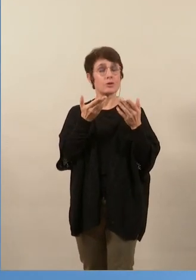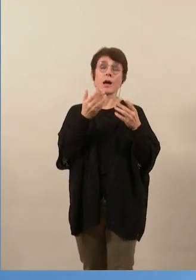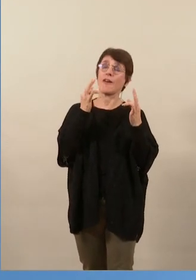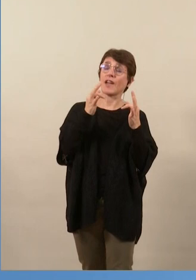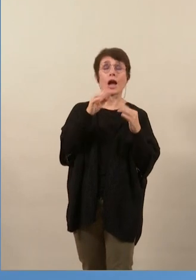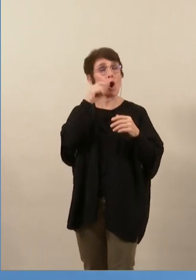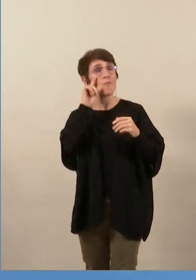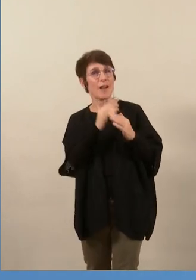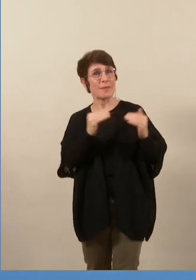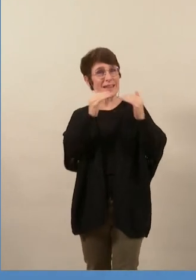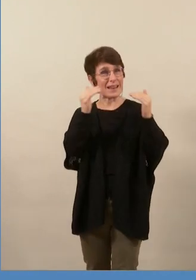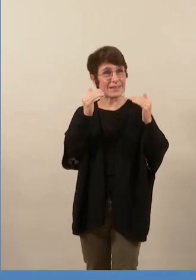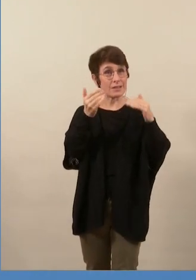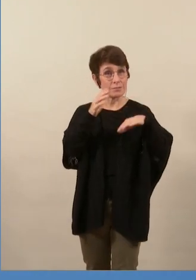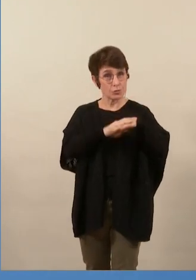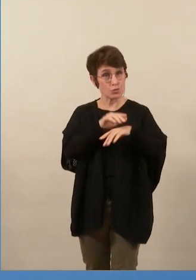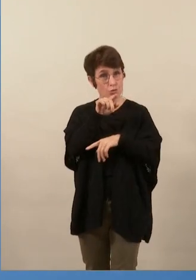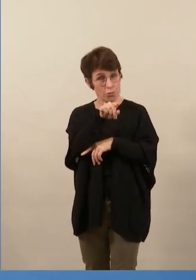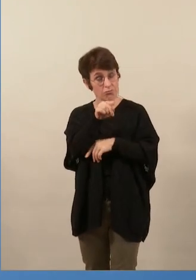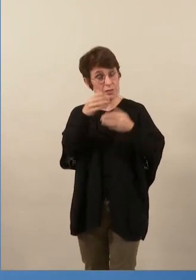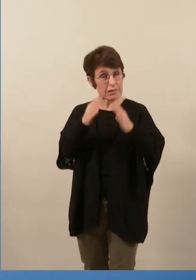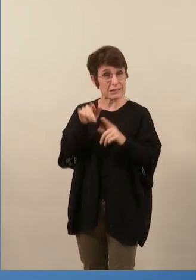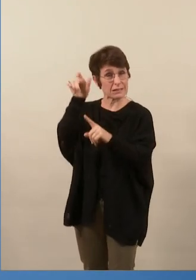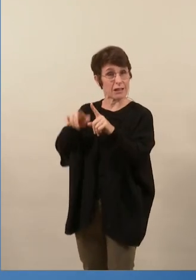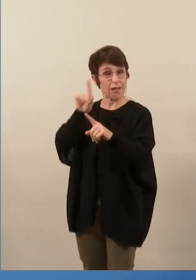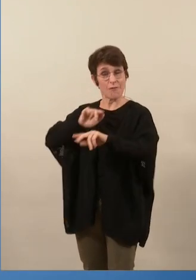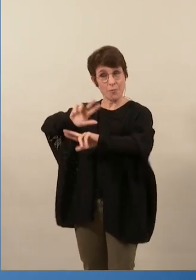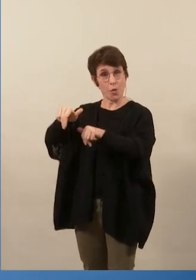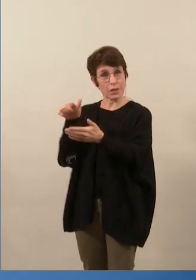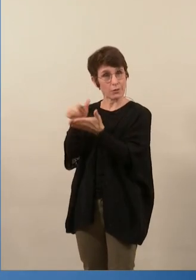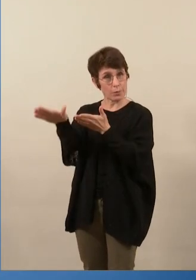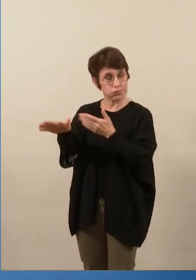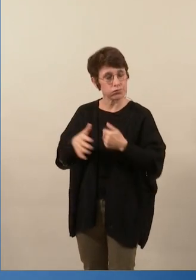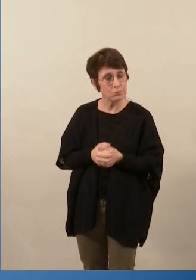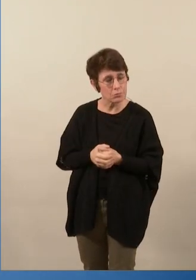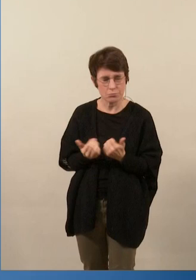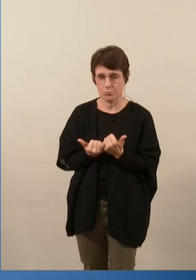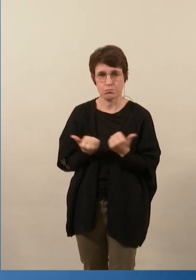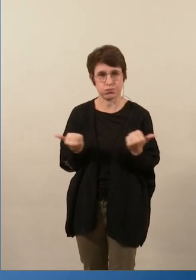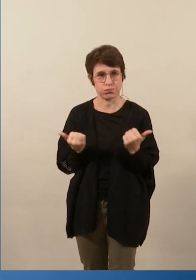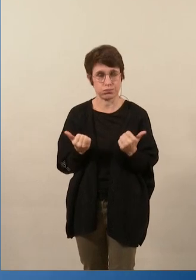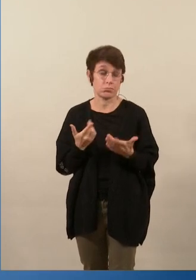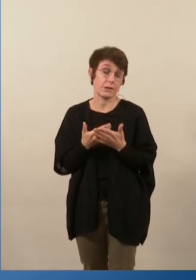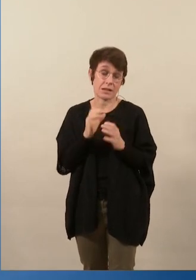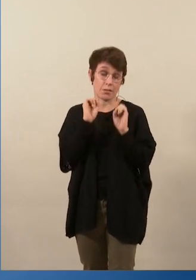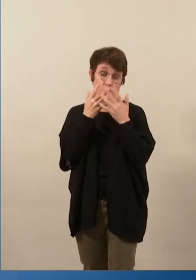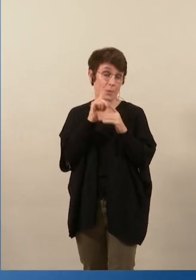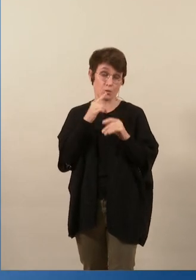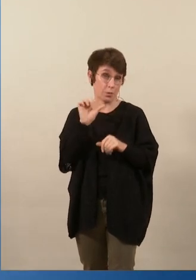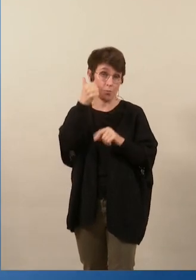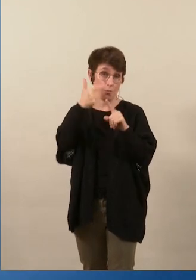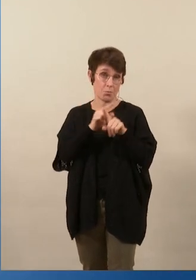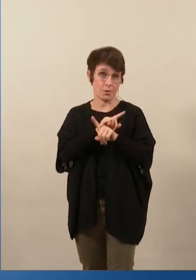ce n'est pas isolé et nous voyons régulièrement passer des illustrations de cette gestion je vous rappelis au dernier